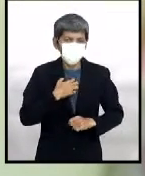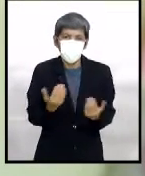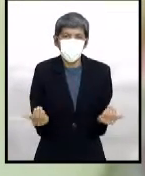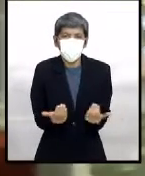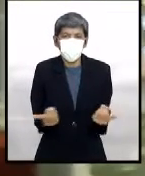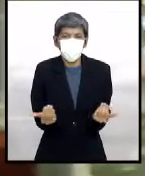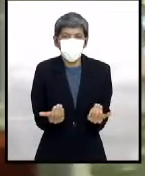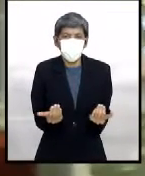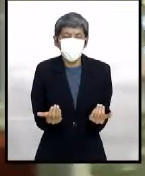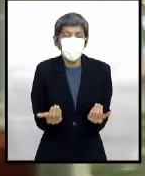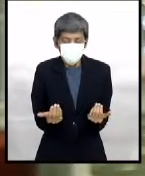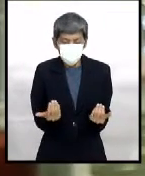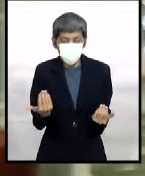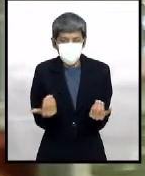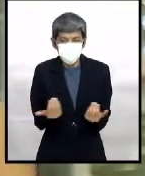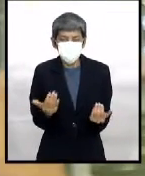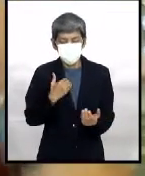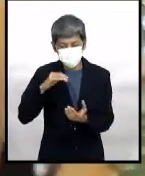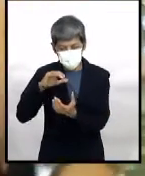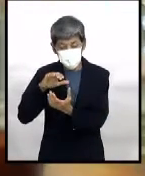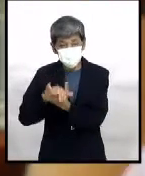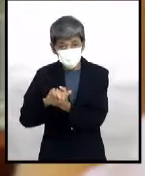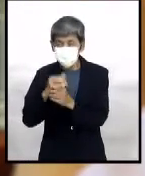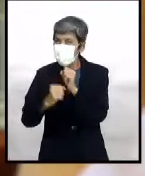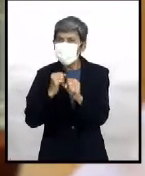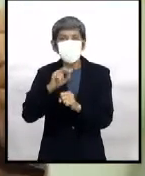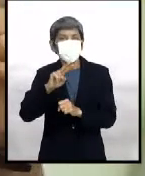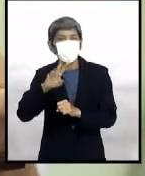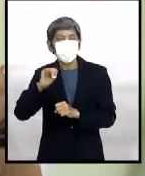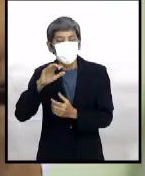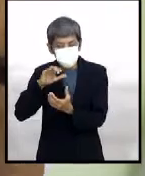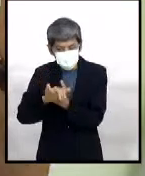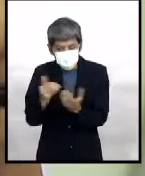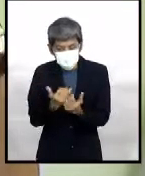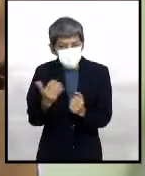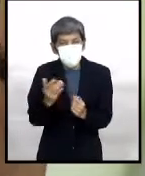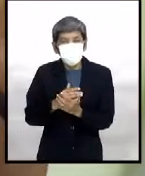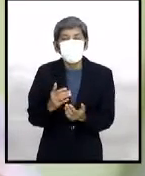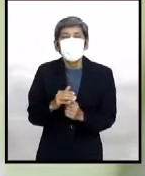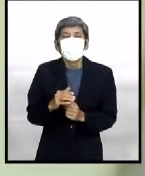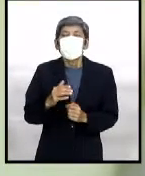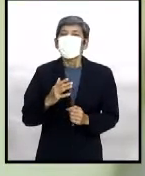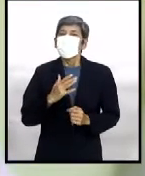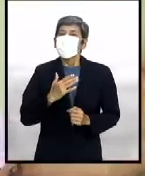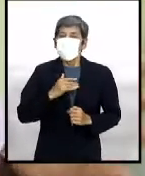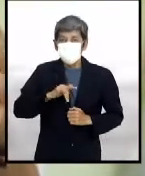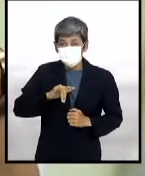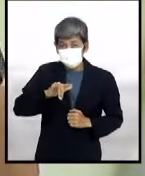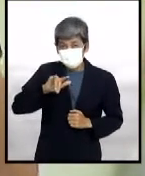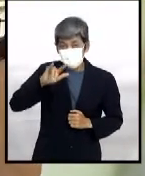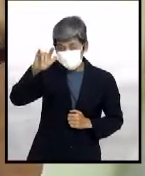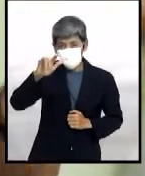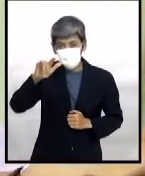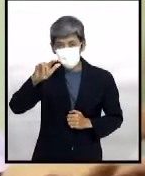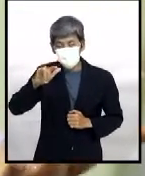ามีลูกแต่งงานก่อนปีสิทธิ์สมแต่งงานพอดีพอมีลูกปุ๊บผมก็เลิกบินเลยนะเพราะว่าตอนบินเนี่ยเกือบ